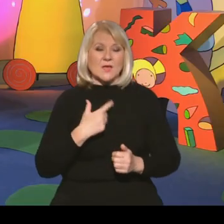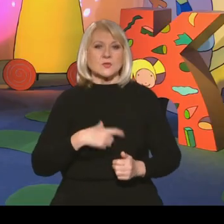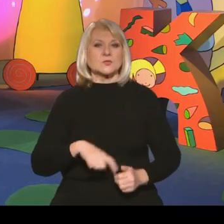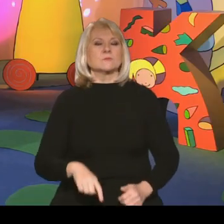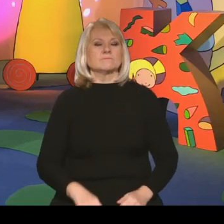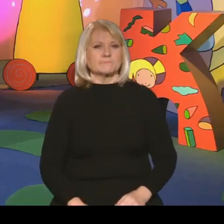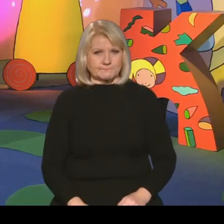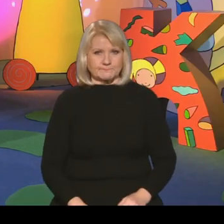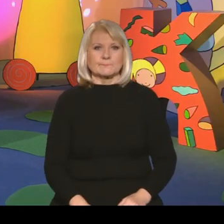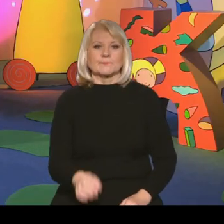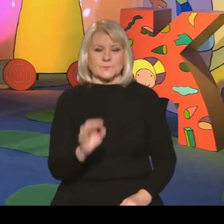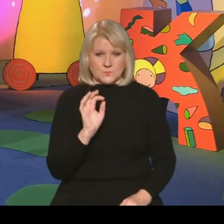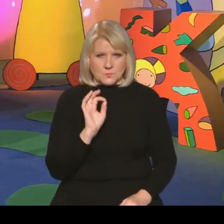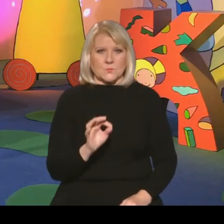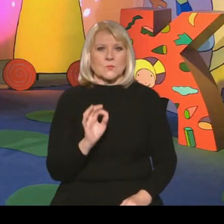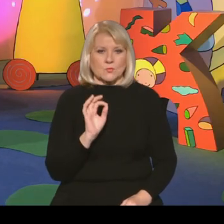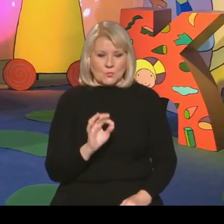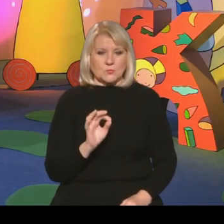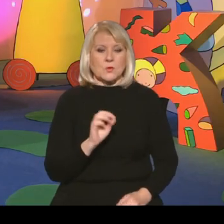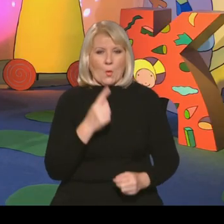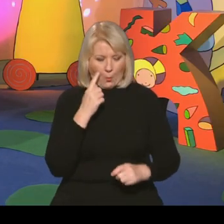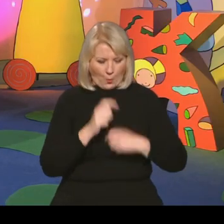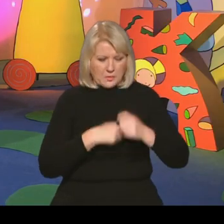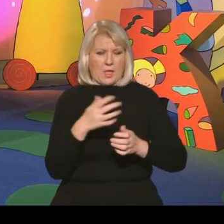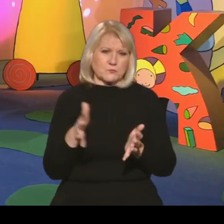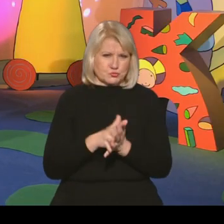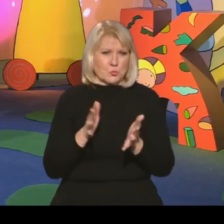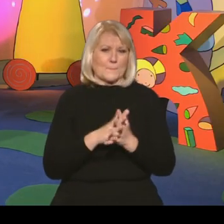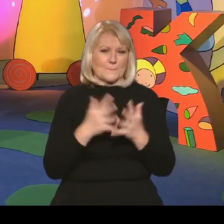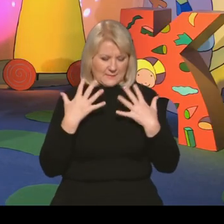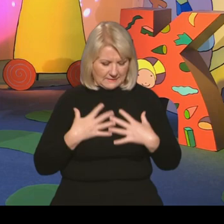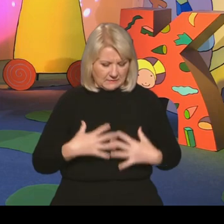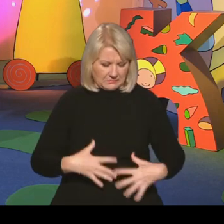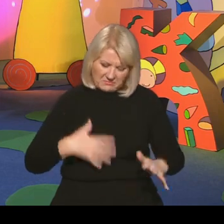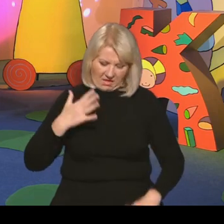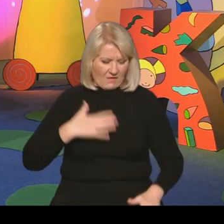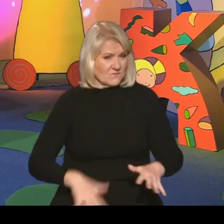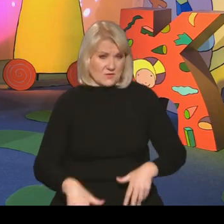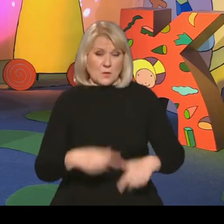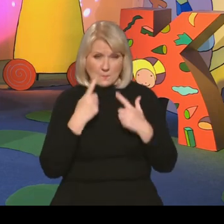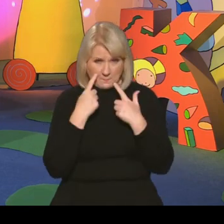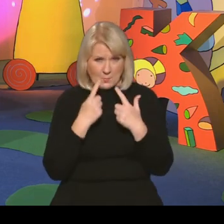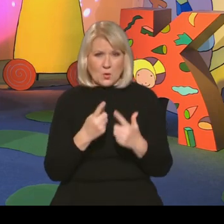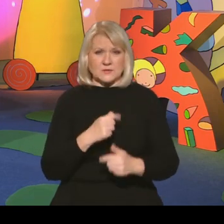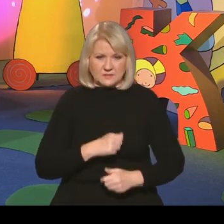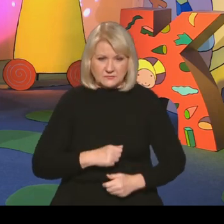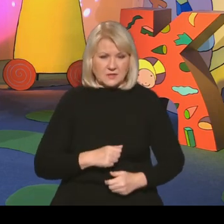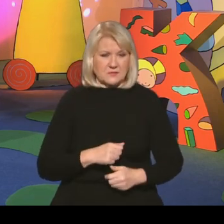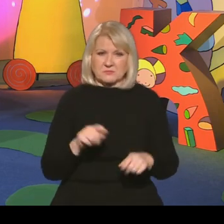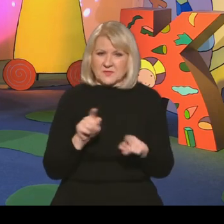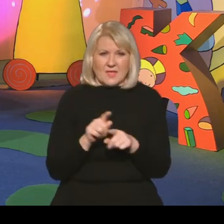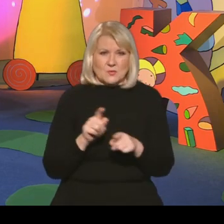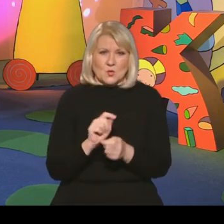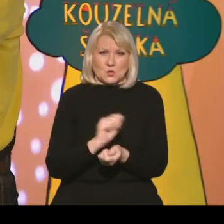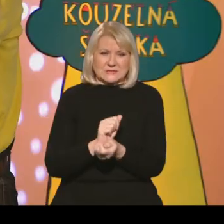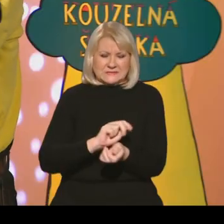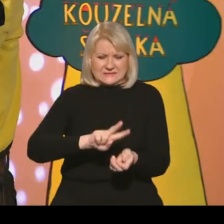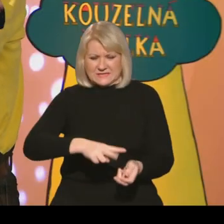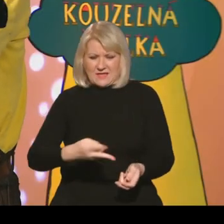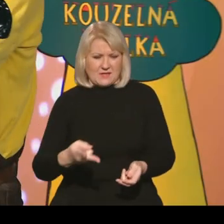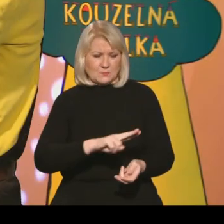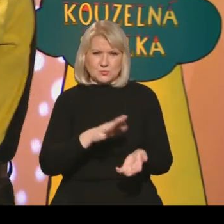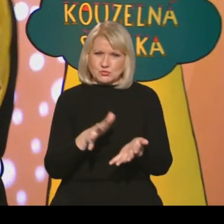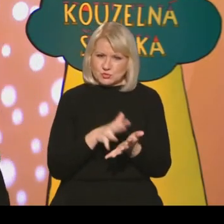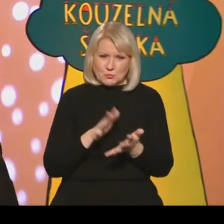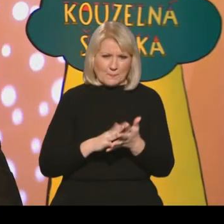Tak já se teď pořádně zamažu, abyste věděli. Jako když takhle se budu válet po zemi, budu